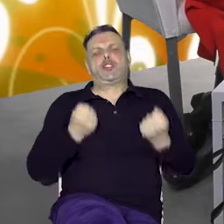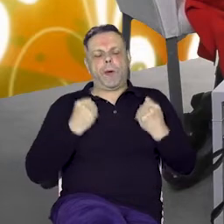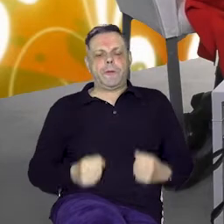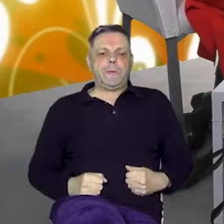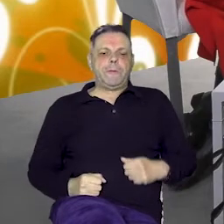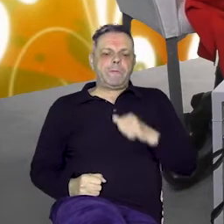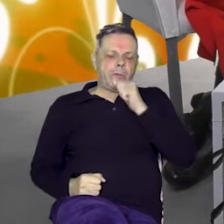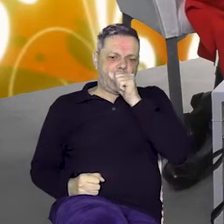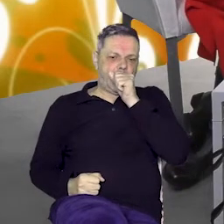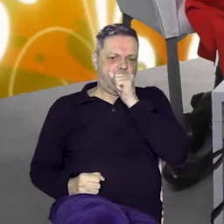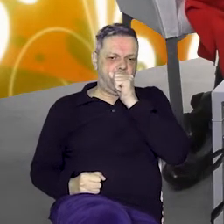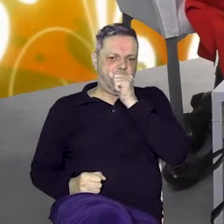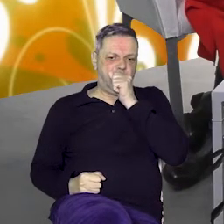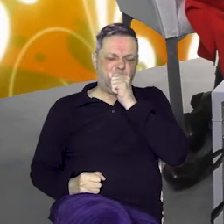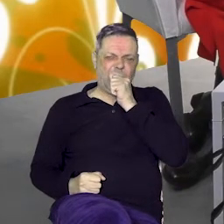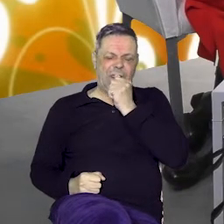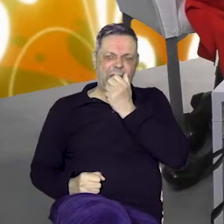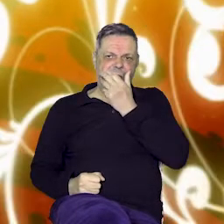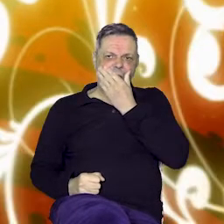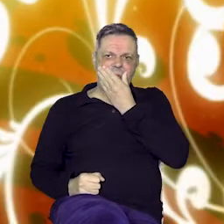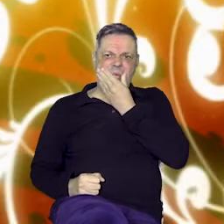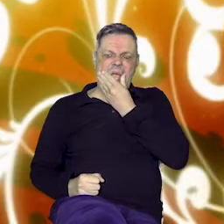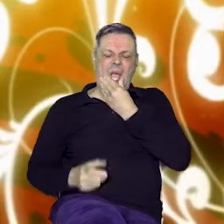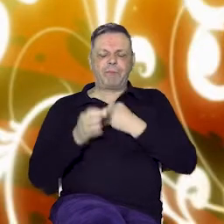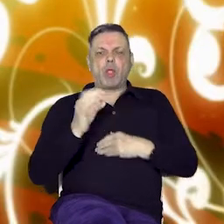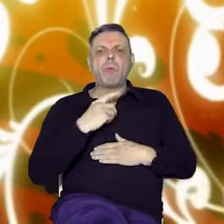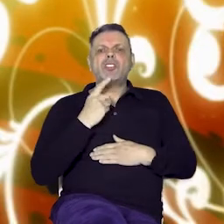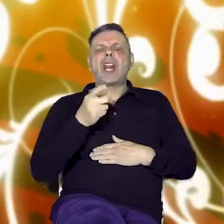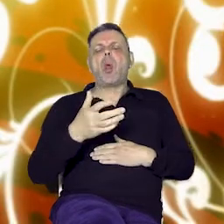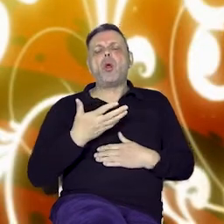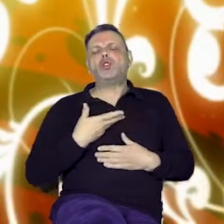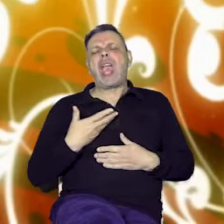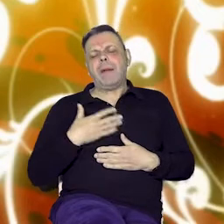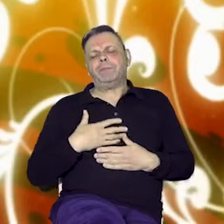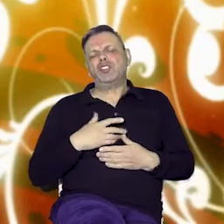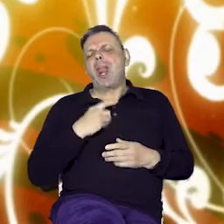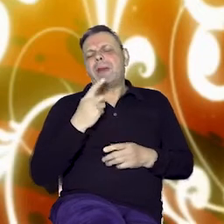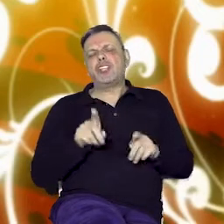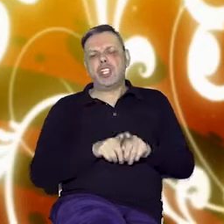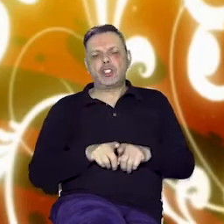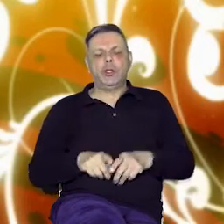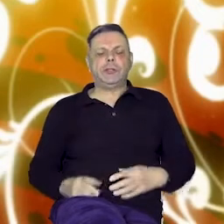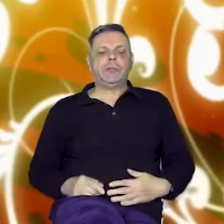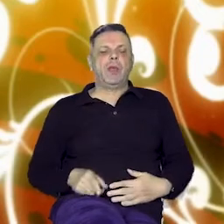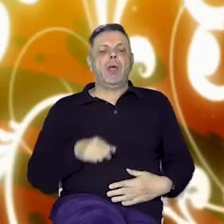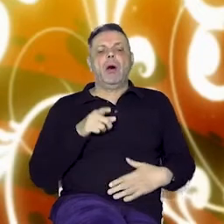ta motivacija. Ide. Sjajno ste rekli ono što ja poantiram. Znate vi koja je ovo